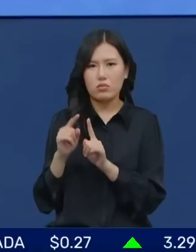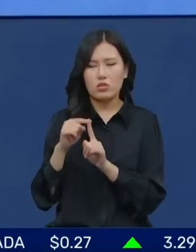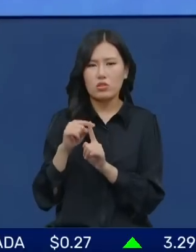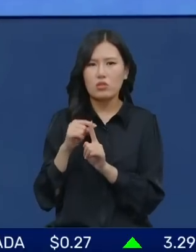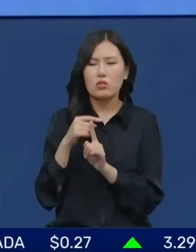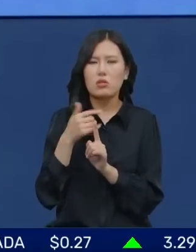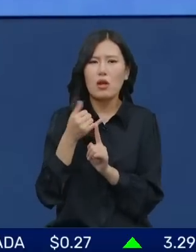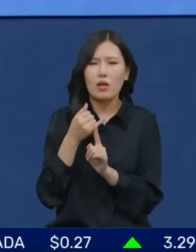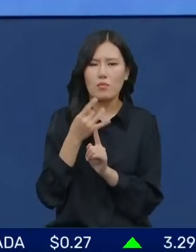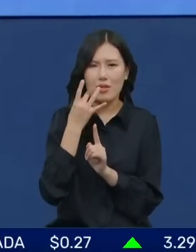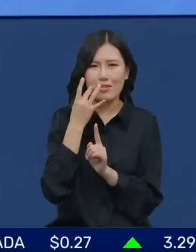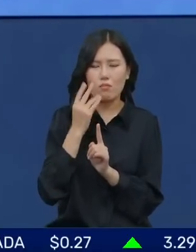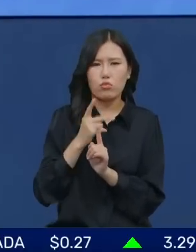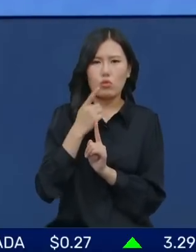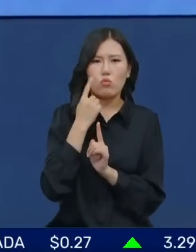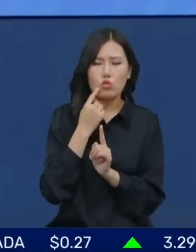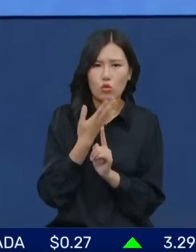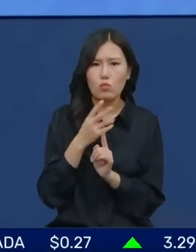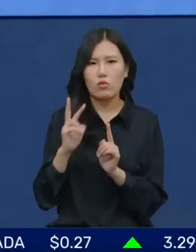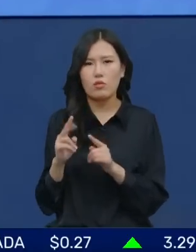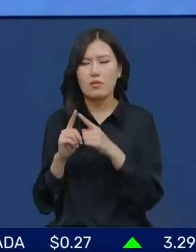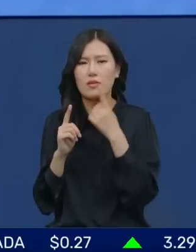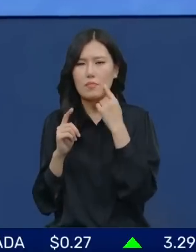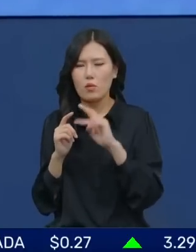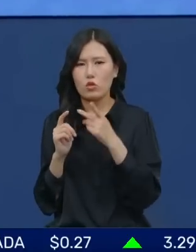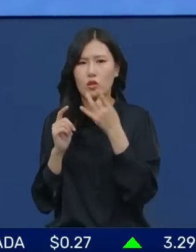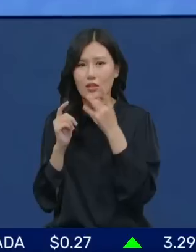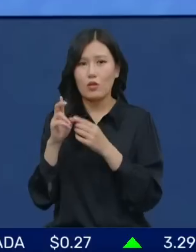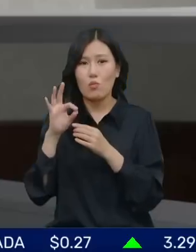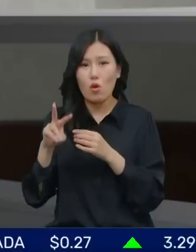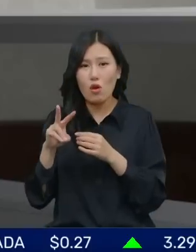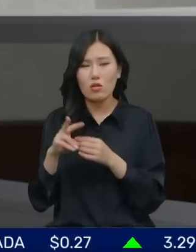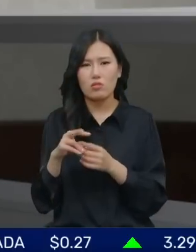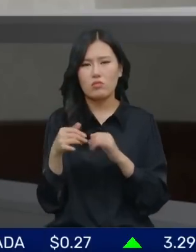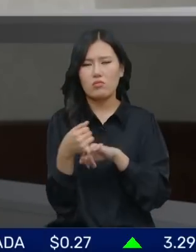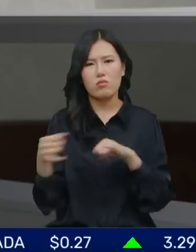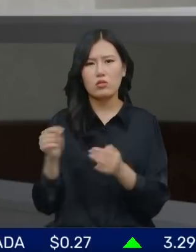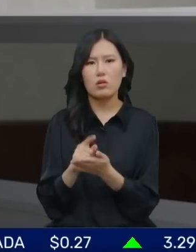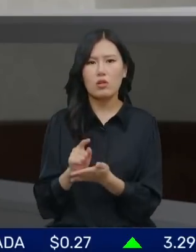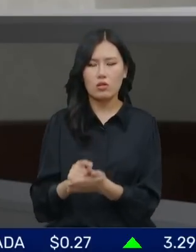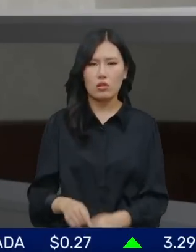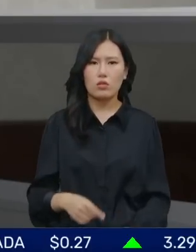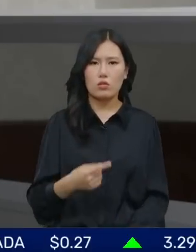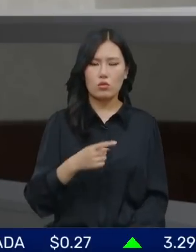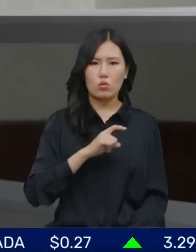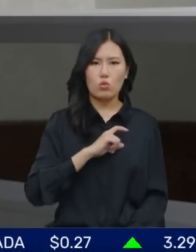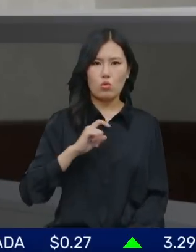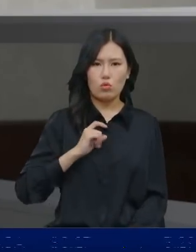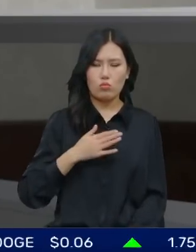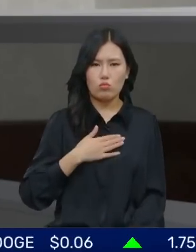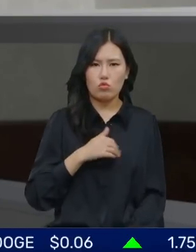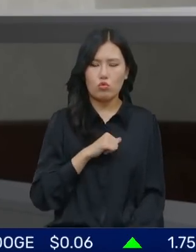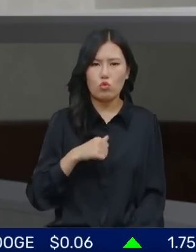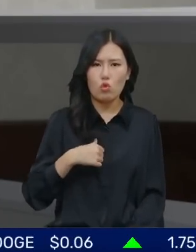орж ирсэн байгаа. За үүнийг хуульч одоо юу гэж харж байгааг одоо сонсъё. Одоо хууны эрхчлөлтөд холбоотой асуудал байгаа